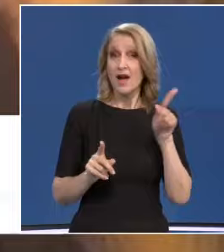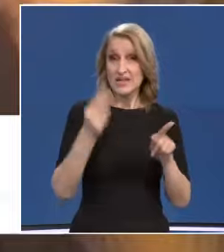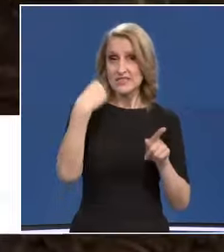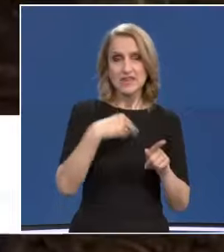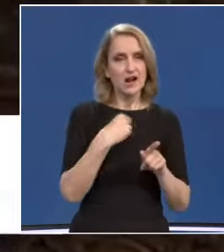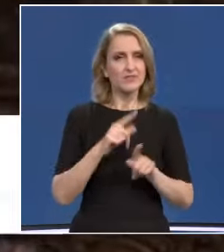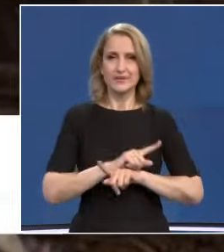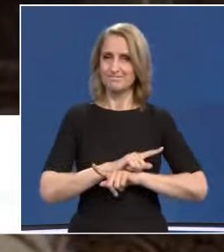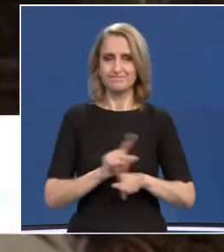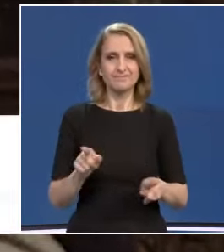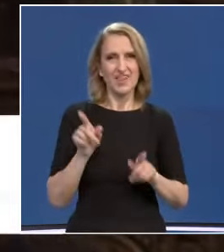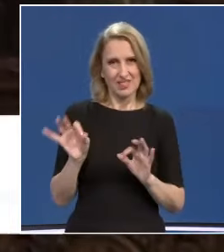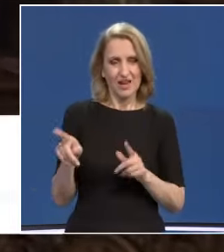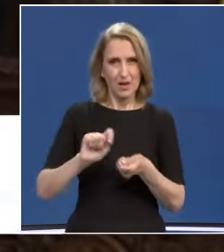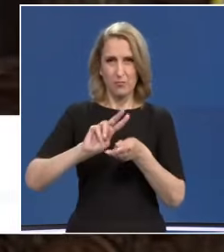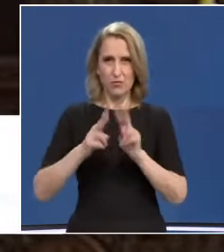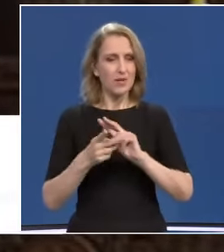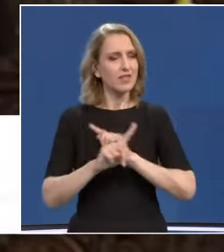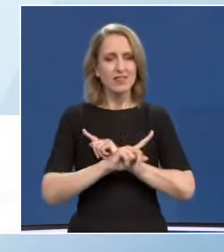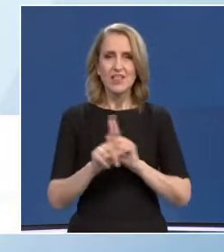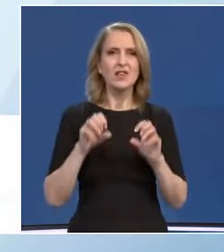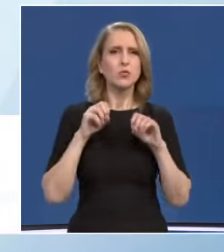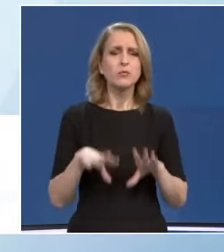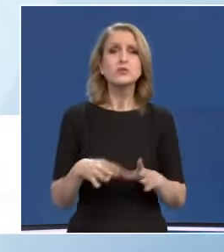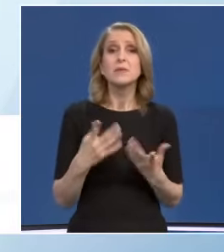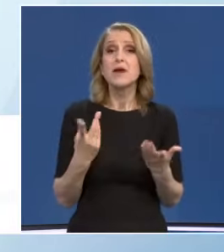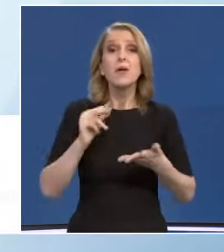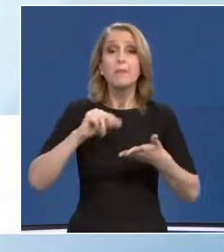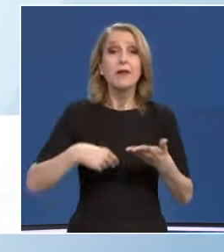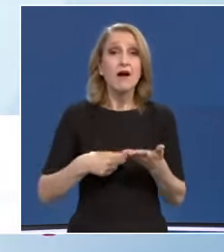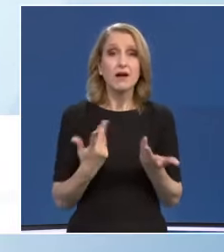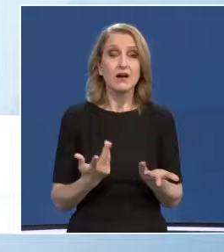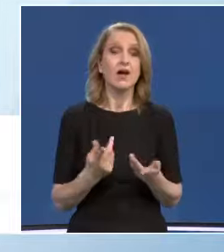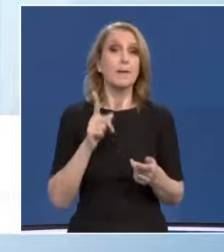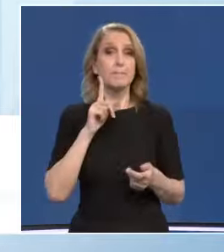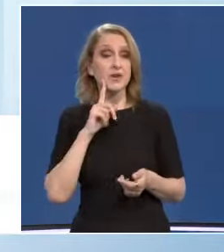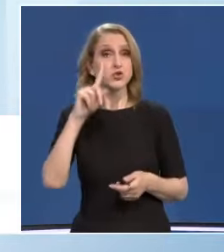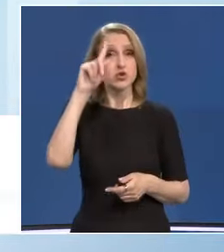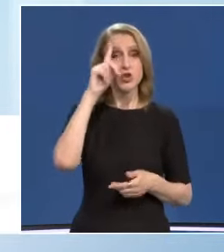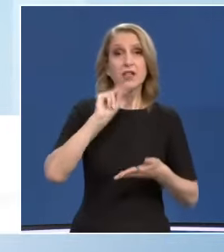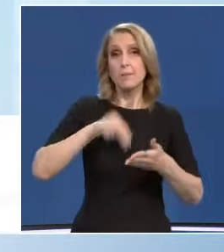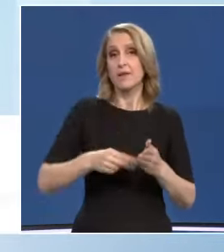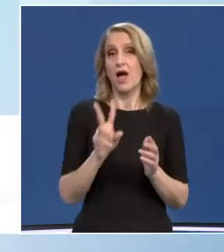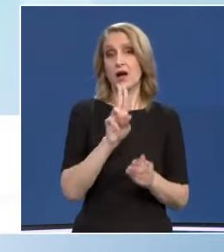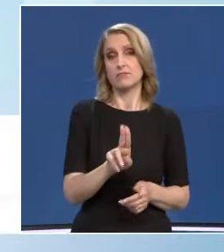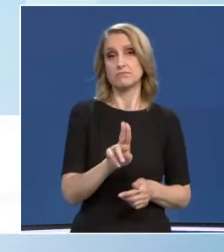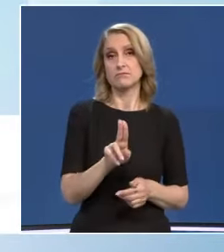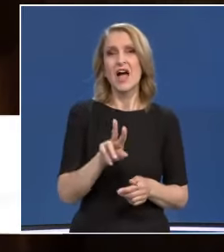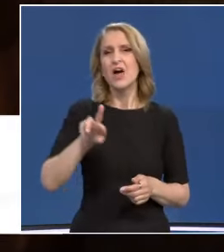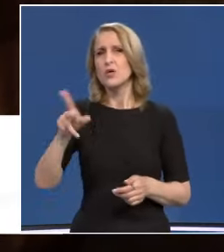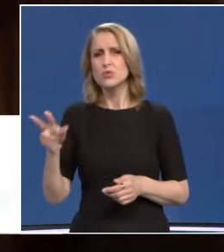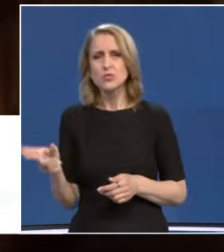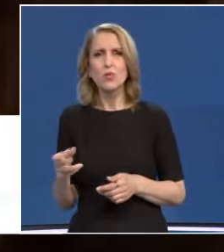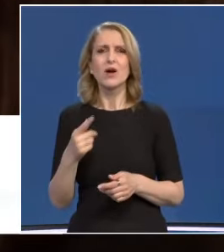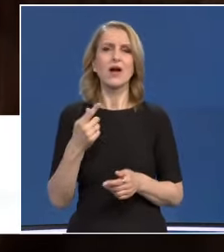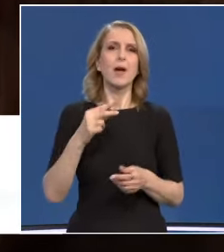категорични. Подобни промени са недопустими. Смисъл на брака е именно този съюз между мъжа и жената. Всяка друга злоупотреба